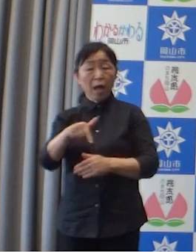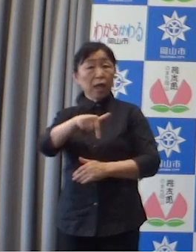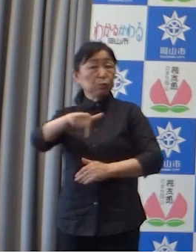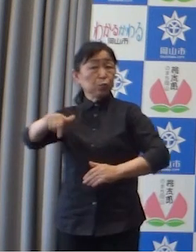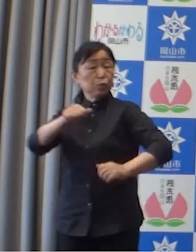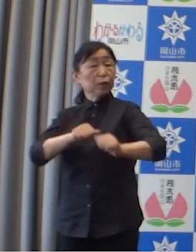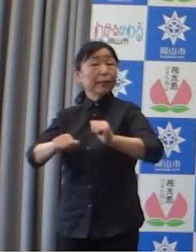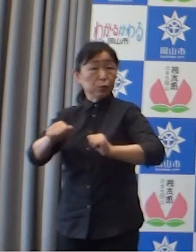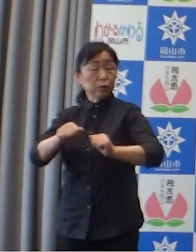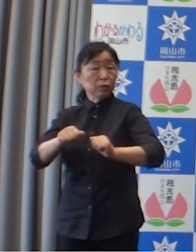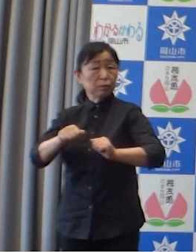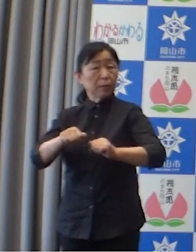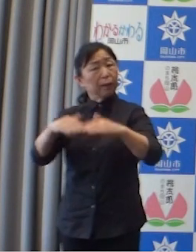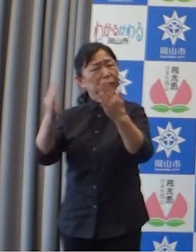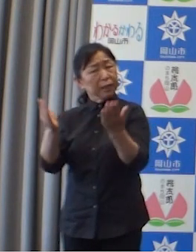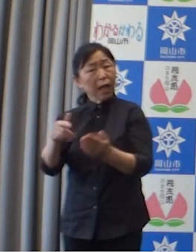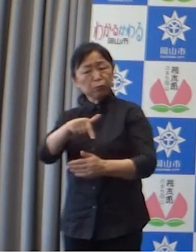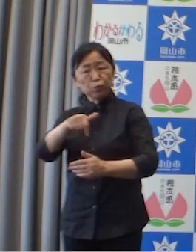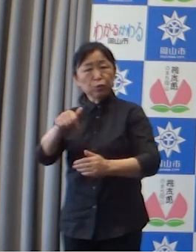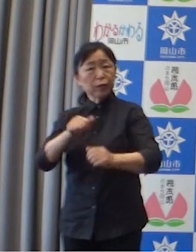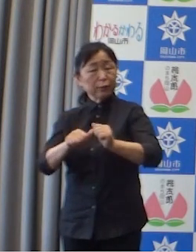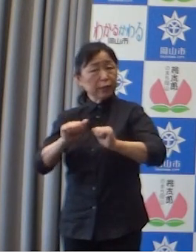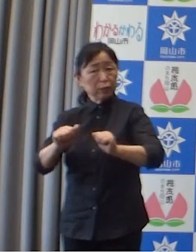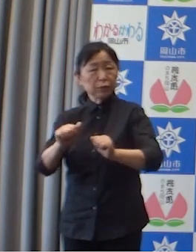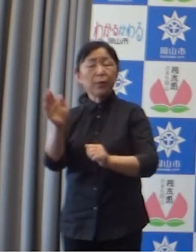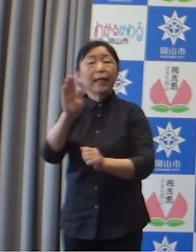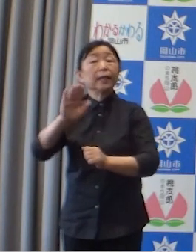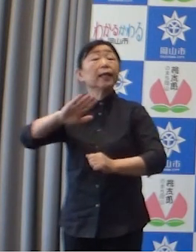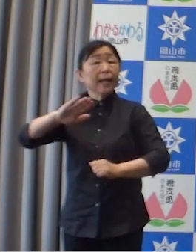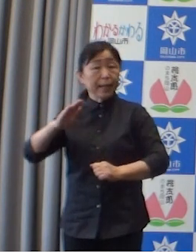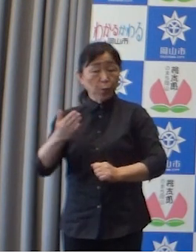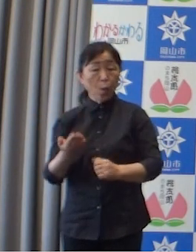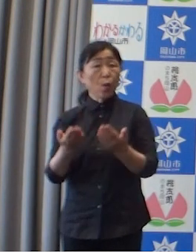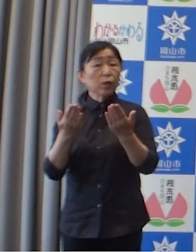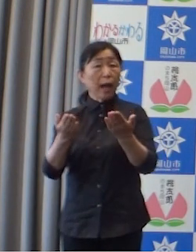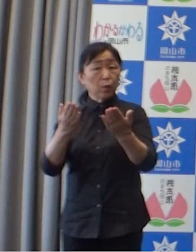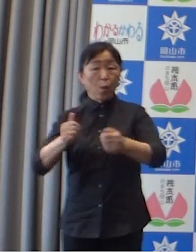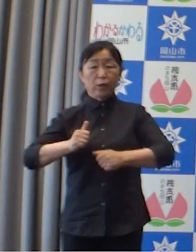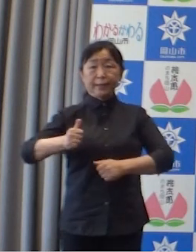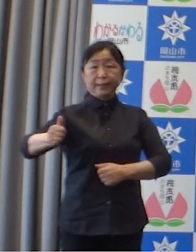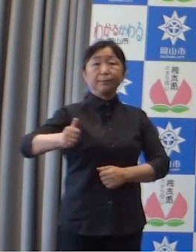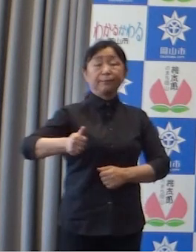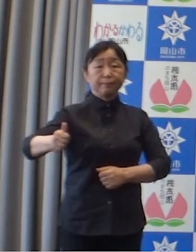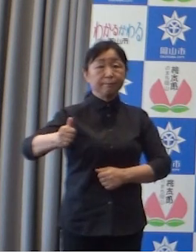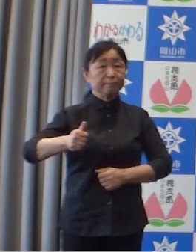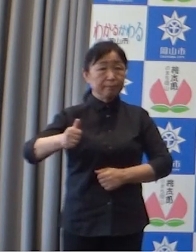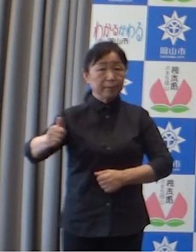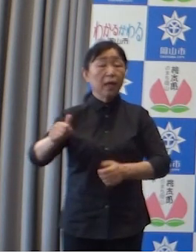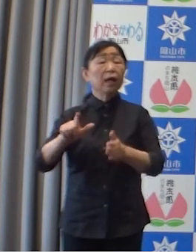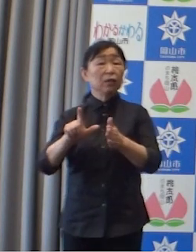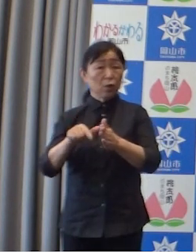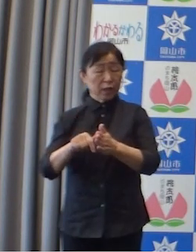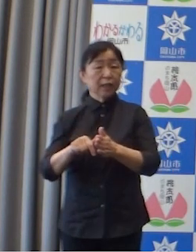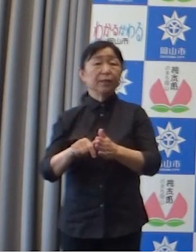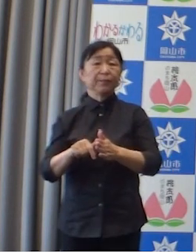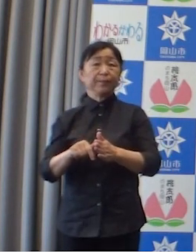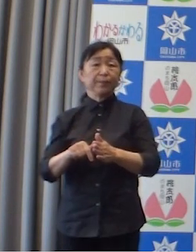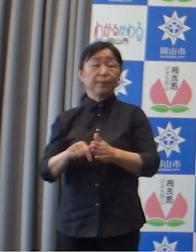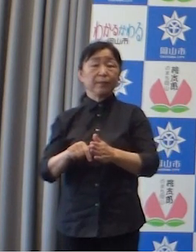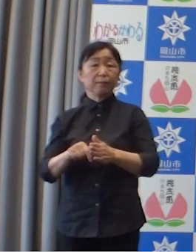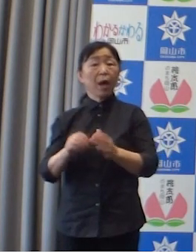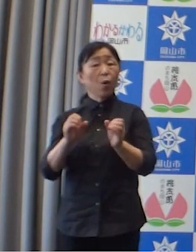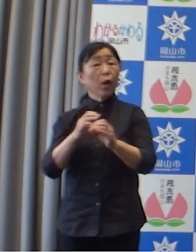ゃないかもしれませんけれども、通学の時っていうのはそれなりに岡山の場合